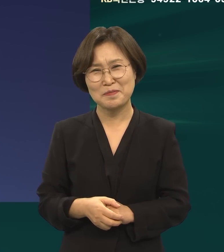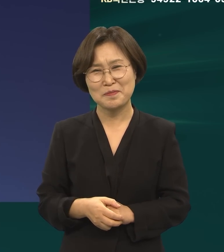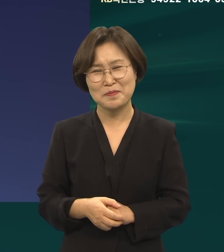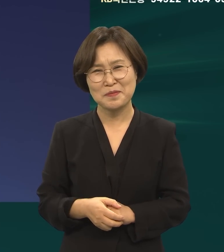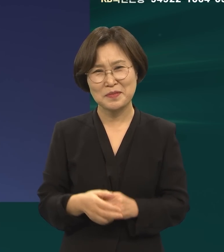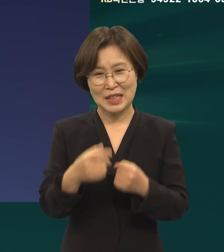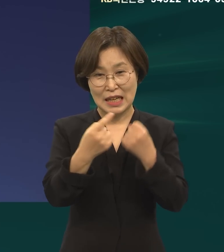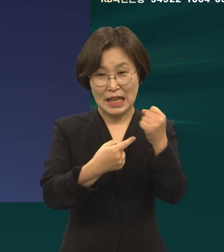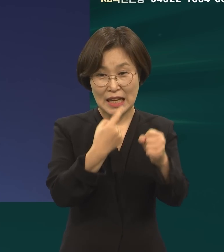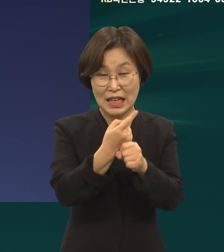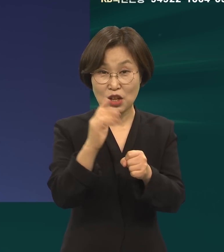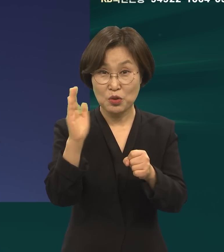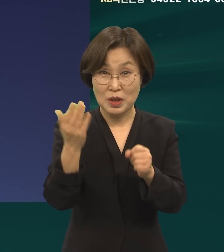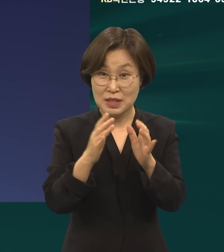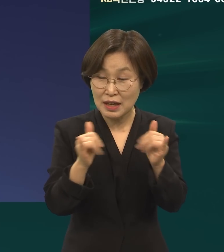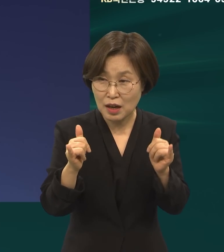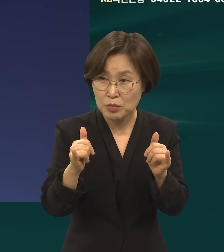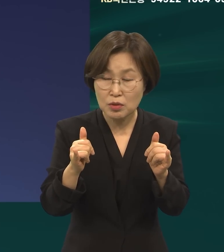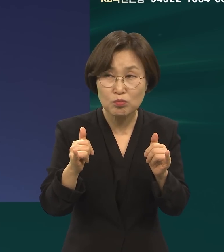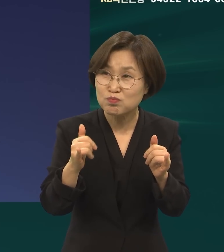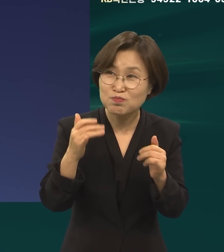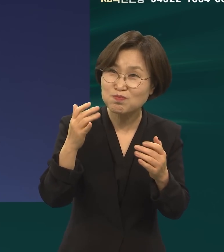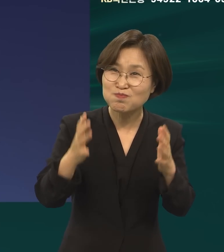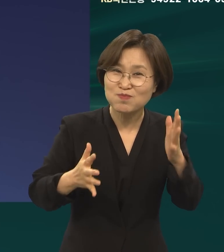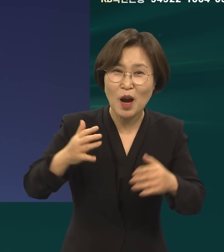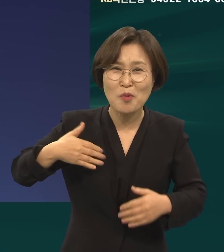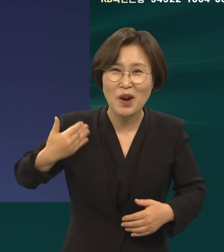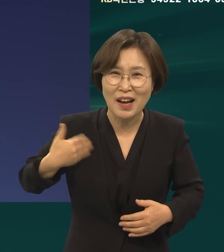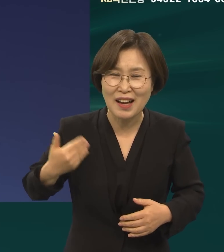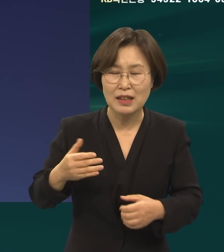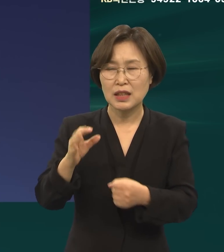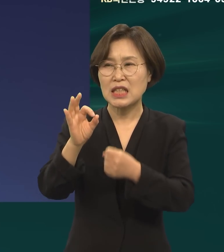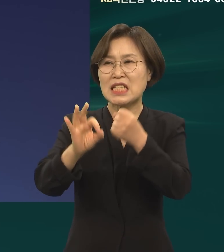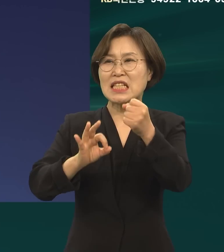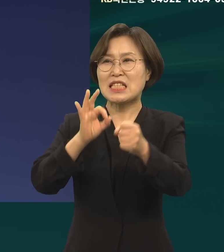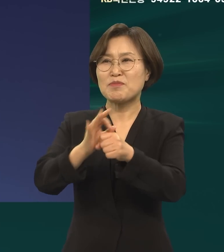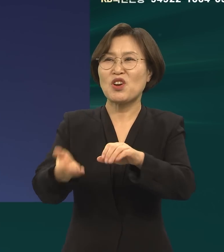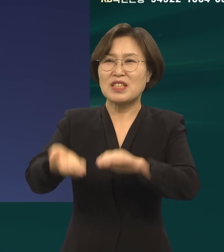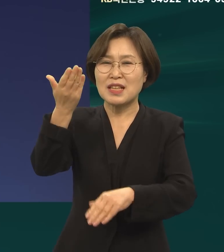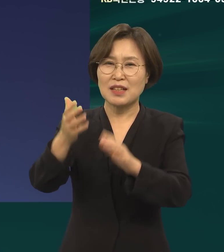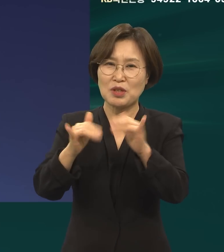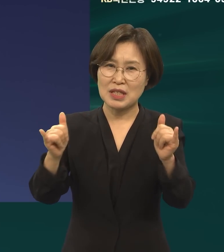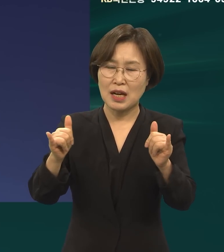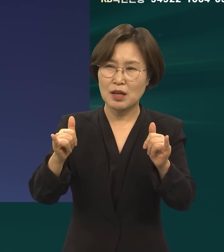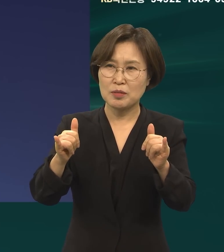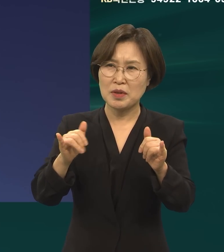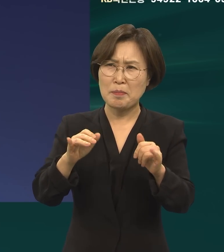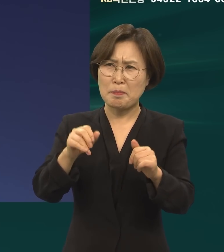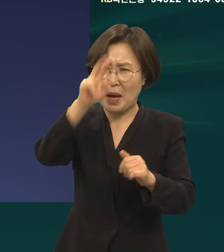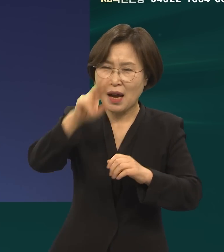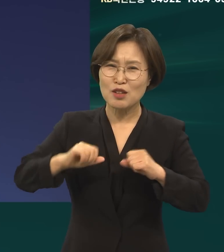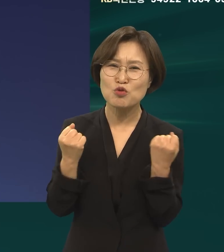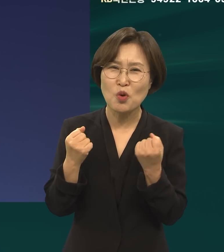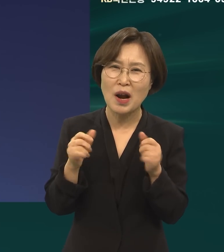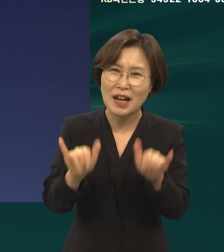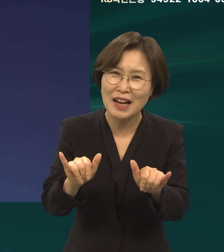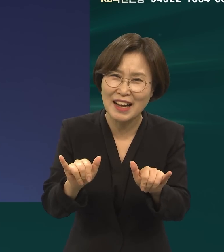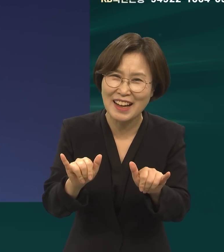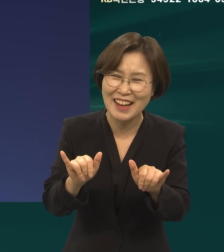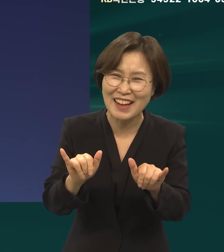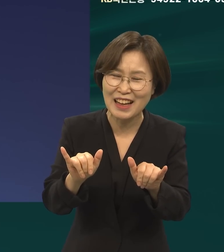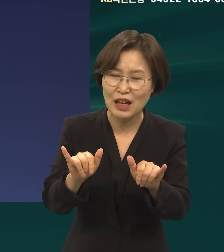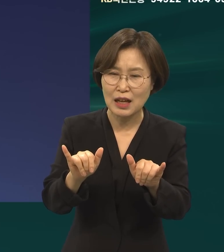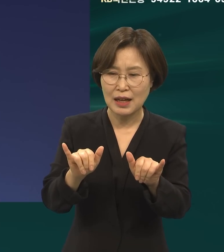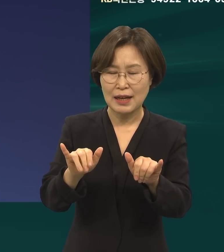1년 된 사람들은 생각도 하지 말고 아직 10년 이상 된 사람 중에, 그래서 바로 순종할까 봐 이렇게 했어요. 절대 그냥 떠나지